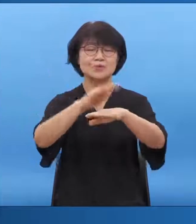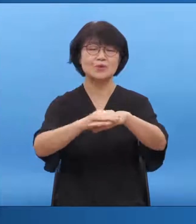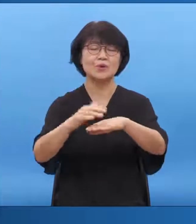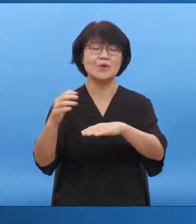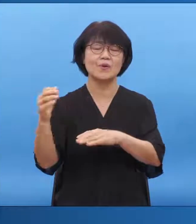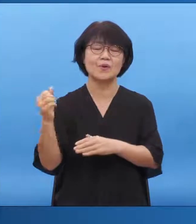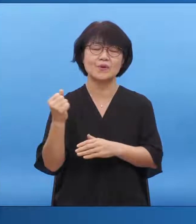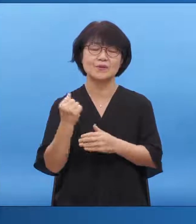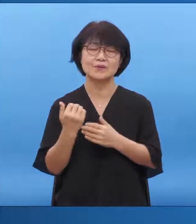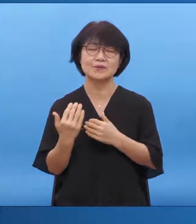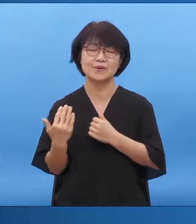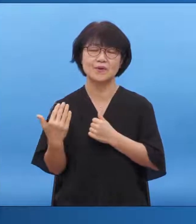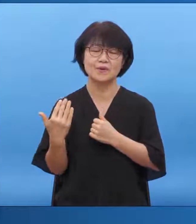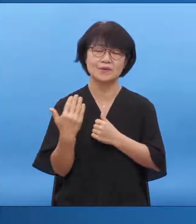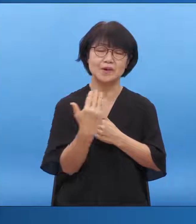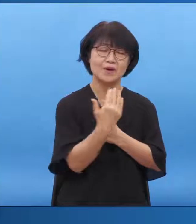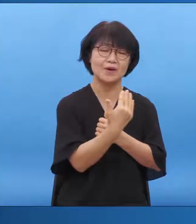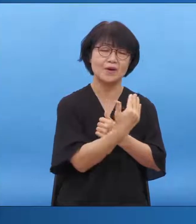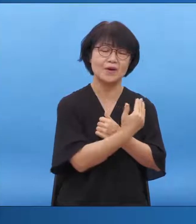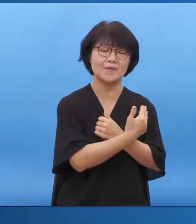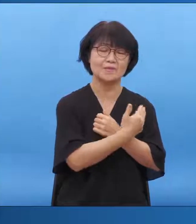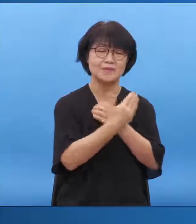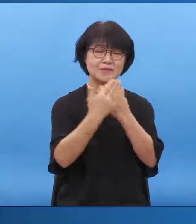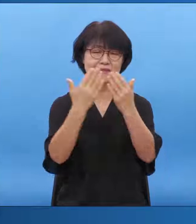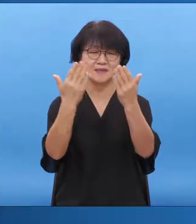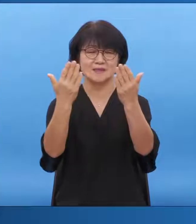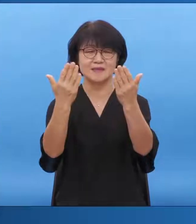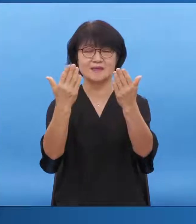주 손으로